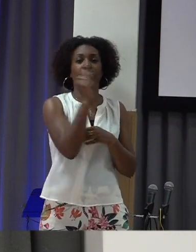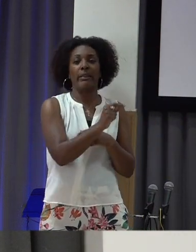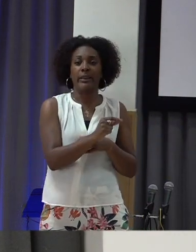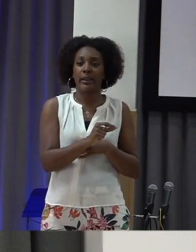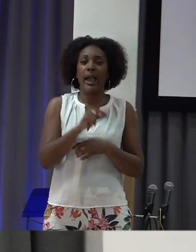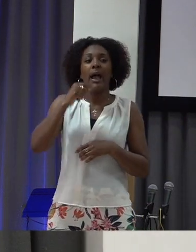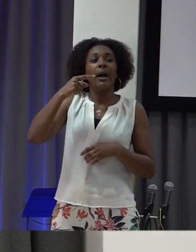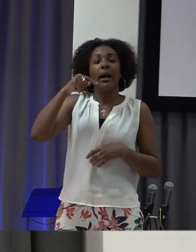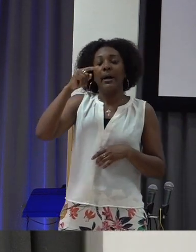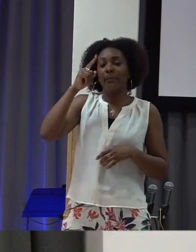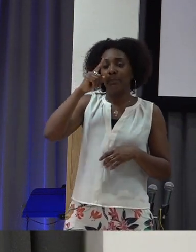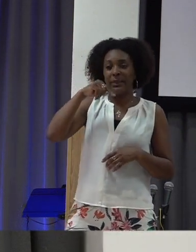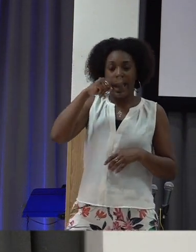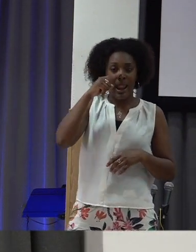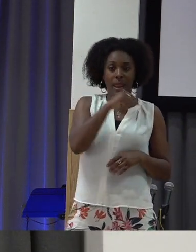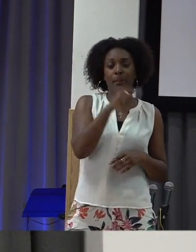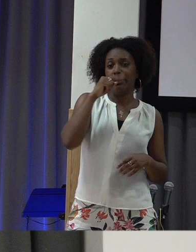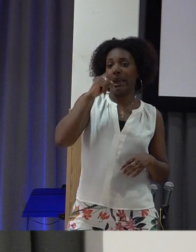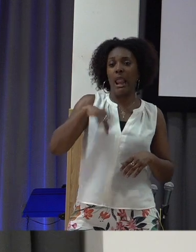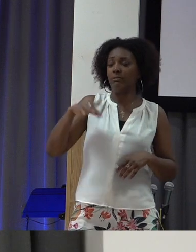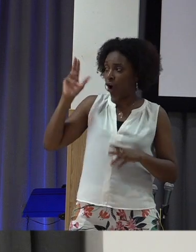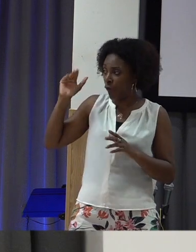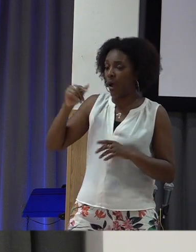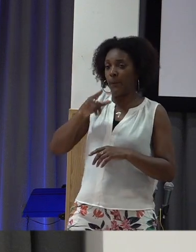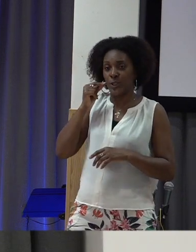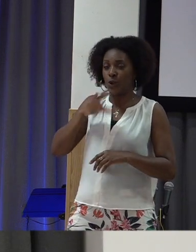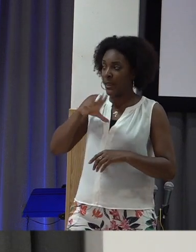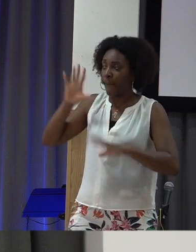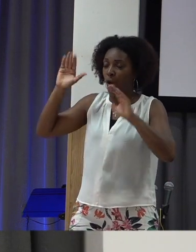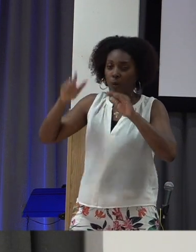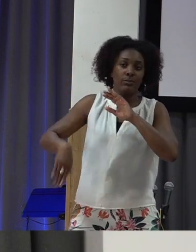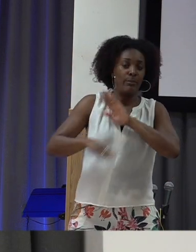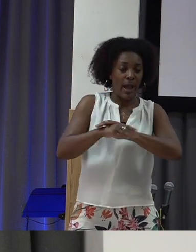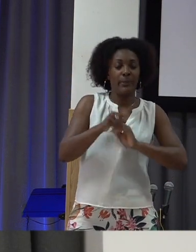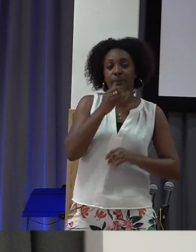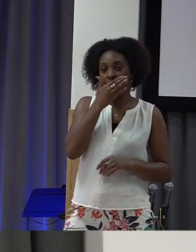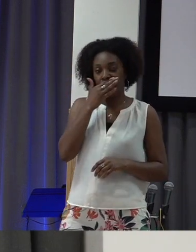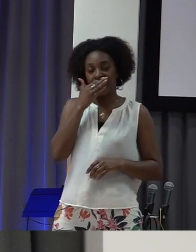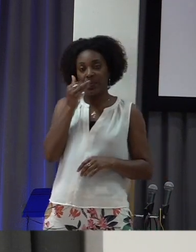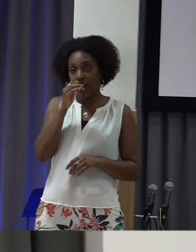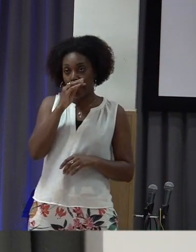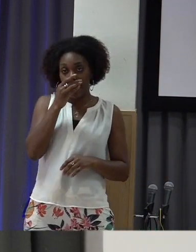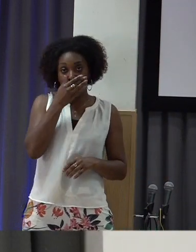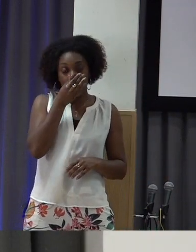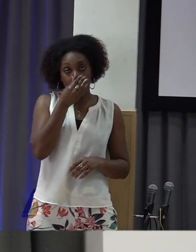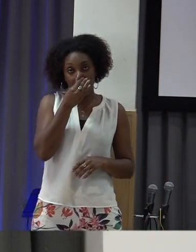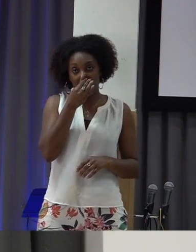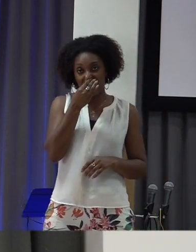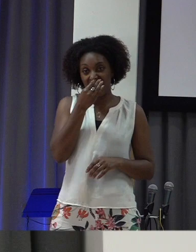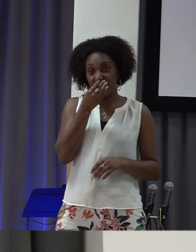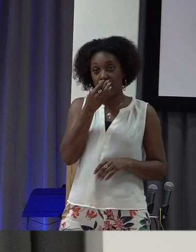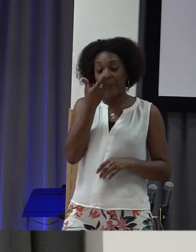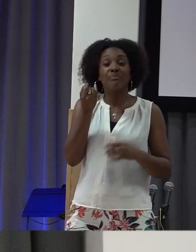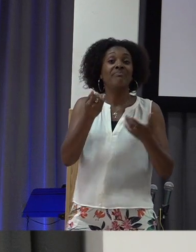messieurs, dames. Hein. Donc, si vous amenez des gens qui se servent de l'écriture comme